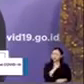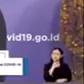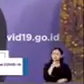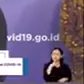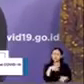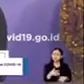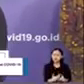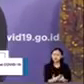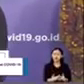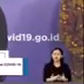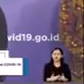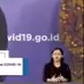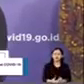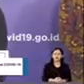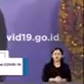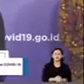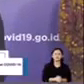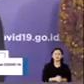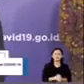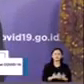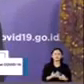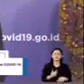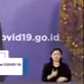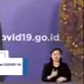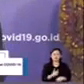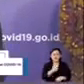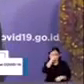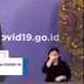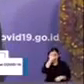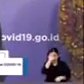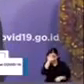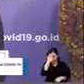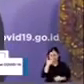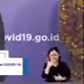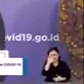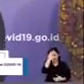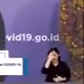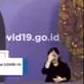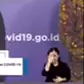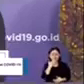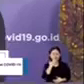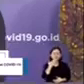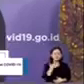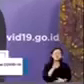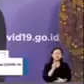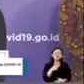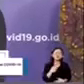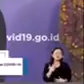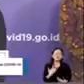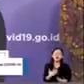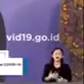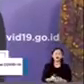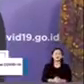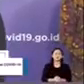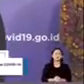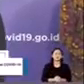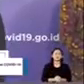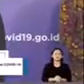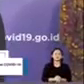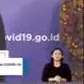pijakan daripada infeksi suatu infeksi disease adalah adanya triangle konsep yaitu antara